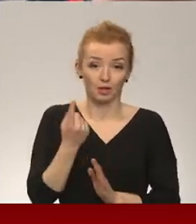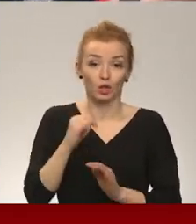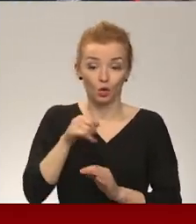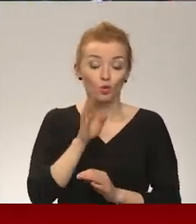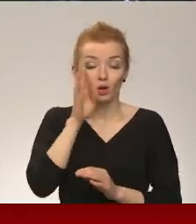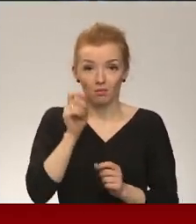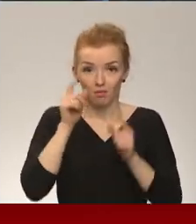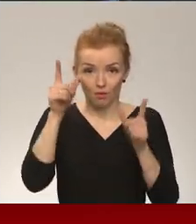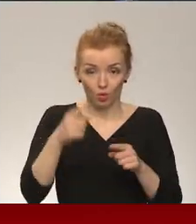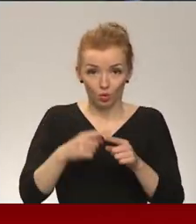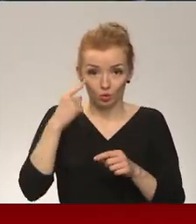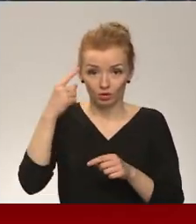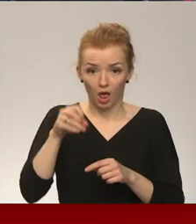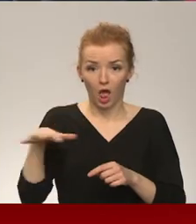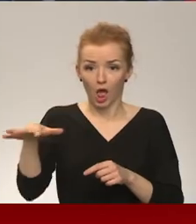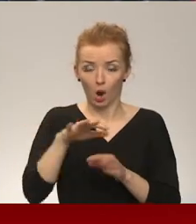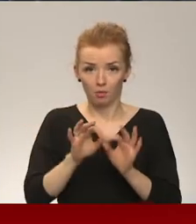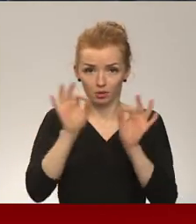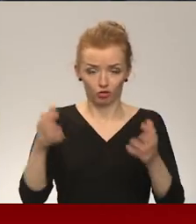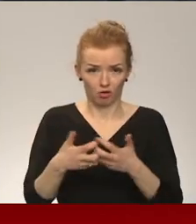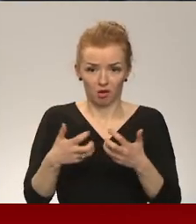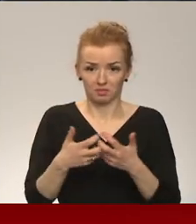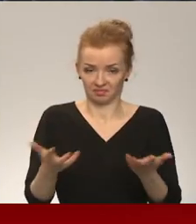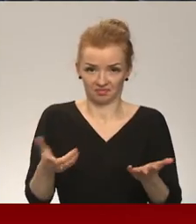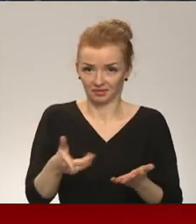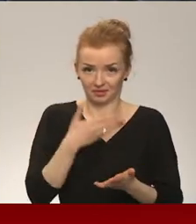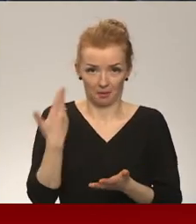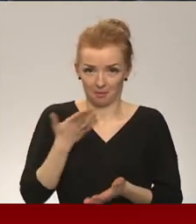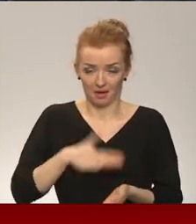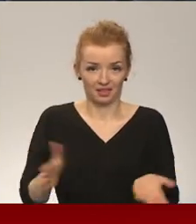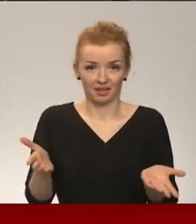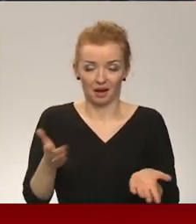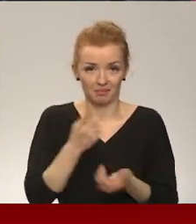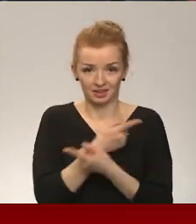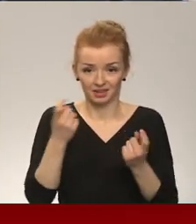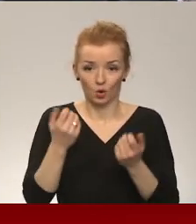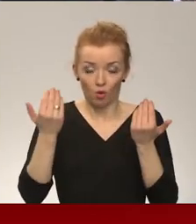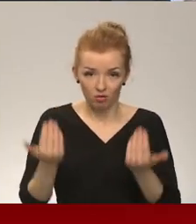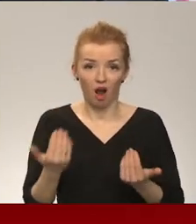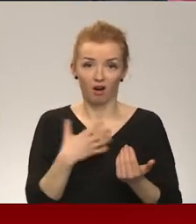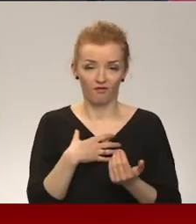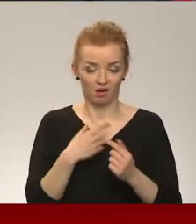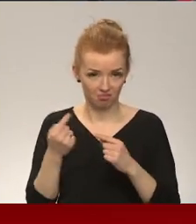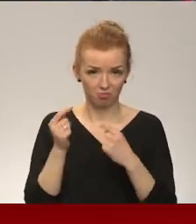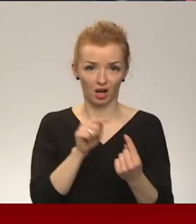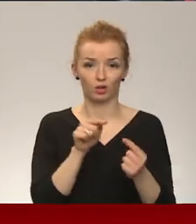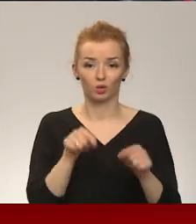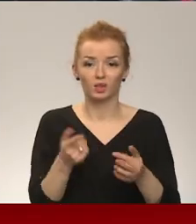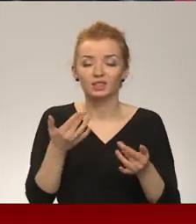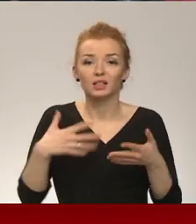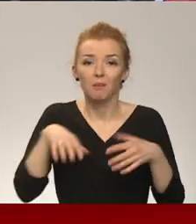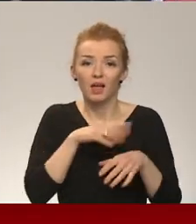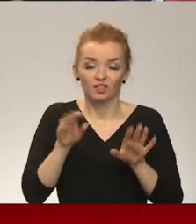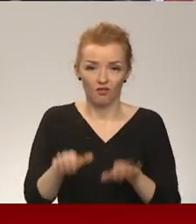un uzzināt, kad Eiropā ir sācies karš, nu, tas nav ļoti patīkama ziņa un par šo kaut kādā veidā ir jāvēršās, cik nu tas ir mums spēkos,